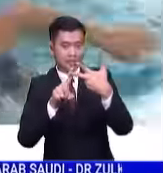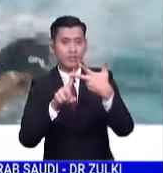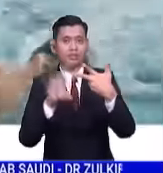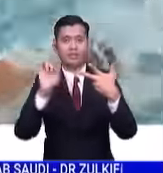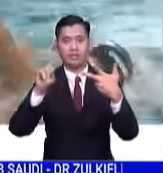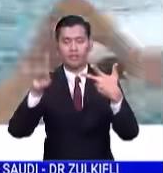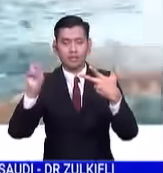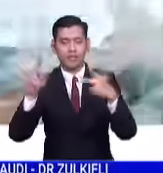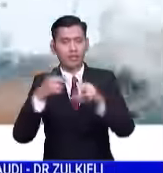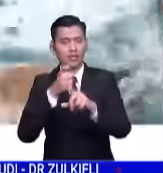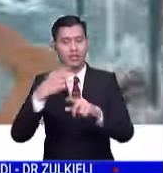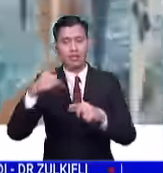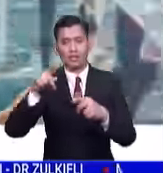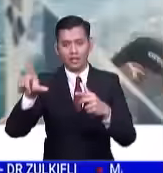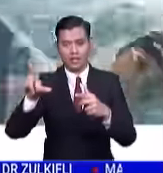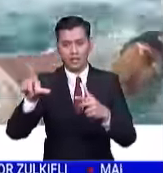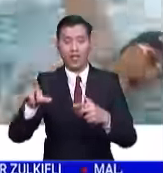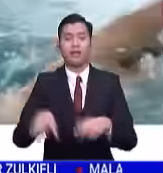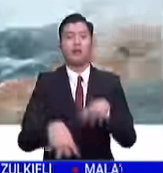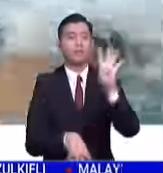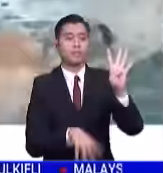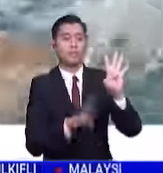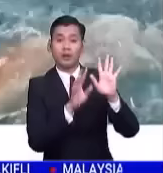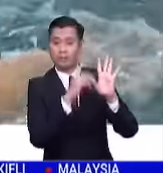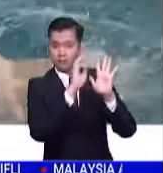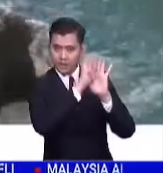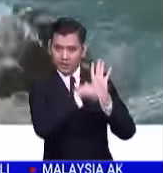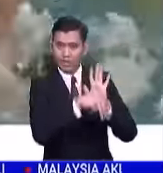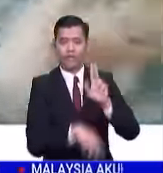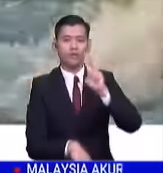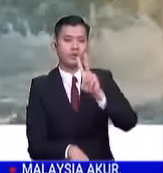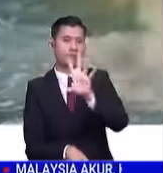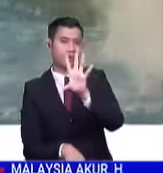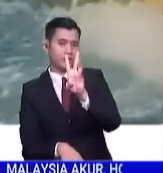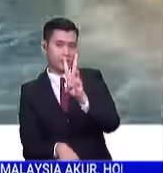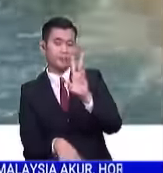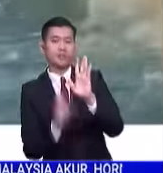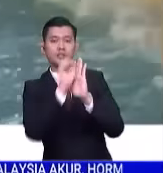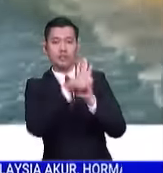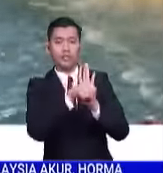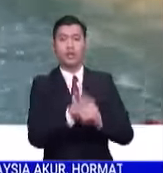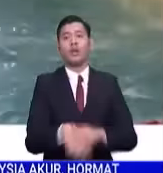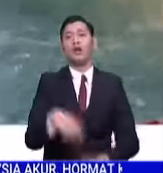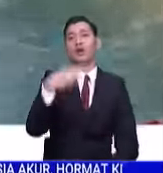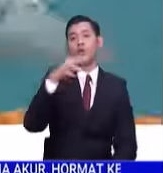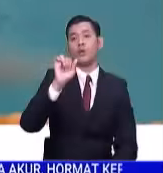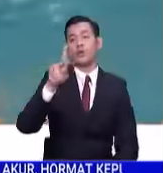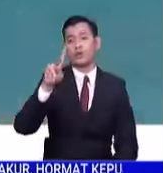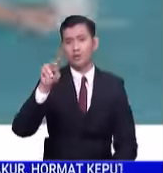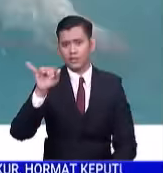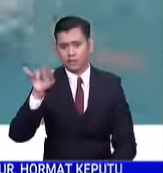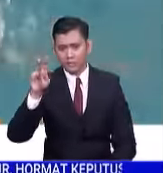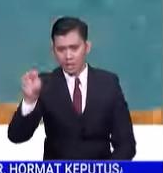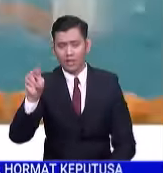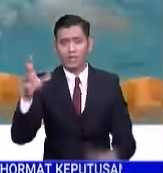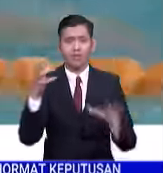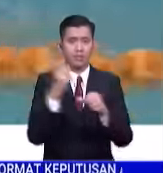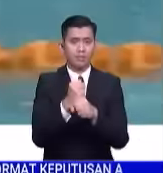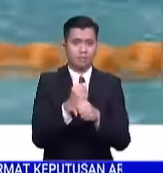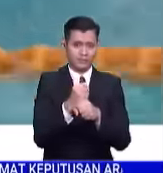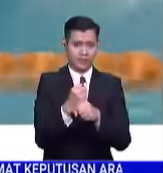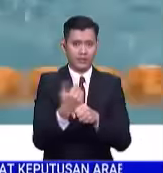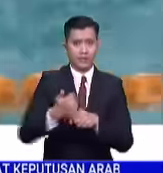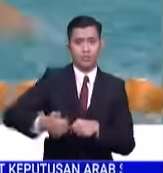Kuala Lumpur melaka 4 minit 2.63 saat. Huiyan yang merangkul 8 pingat emas kejohanan renang remaja peringkat